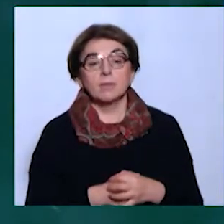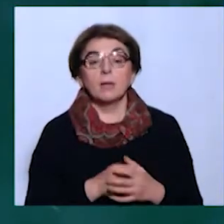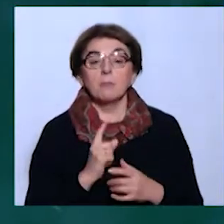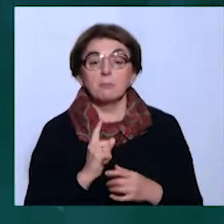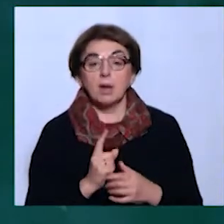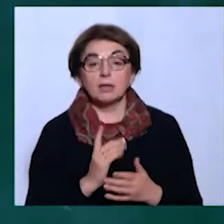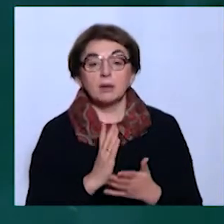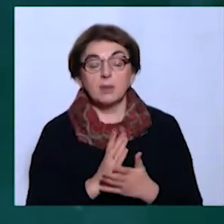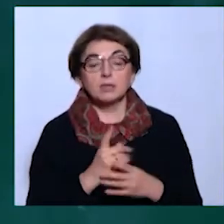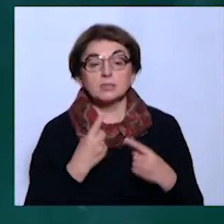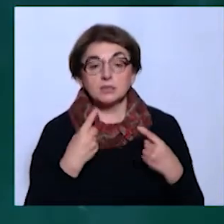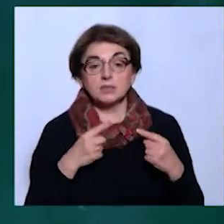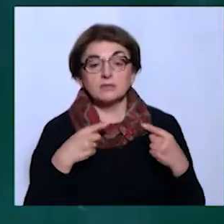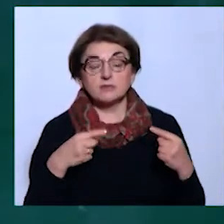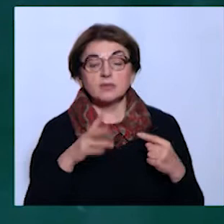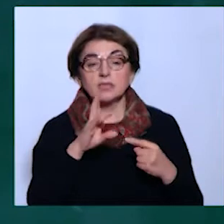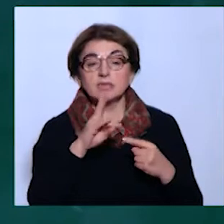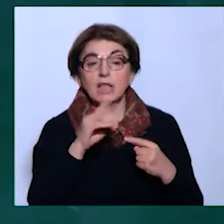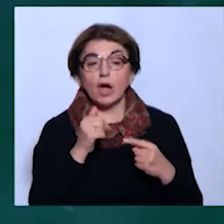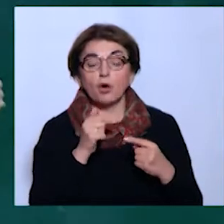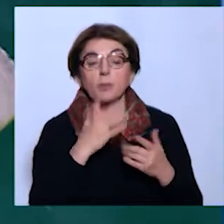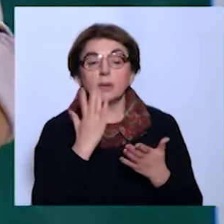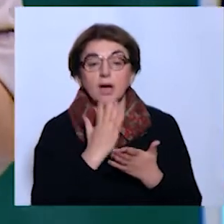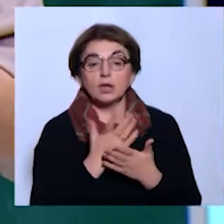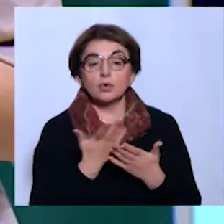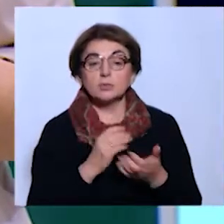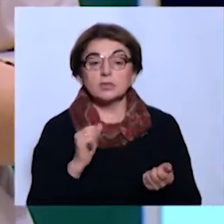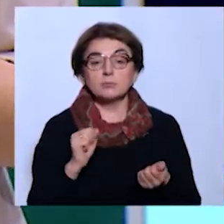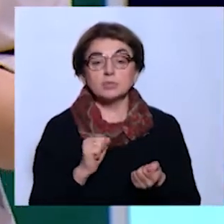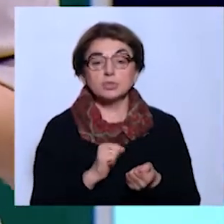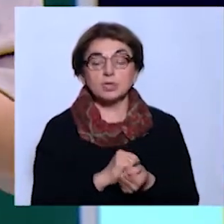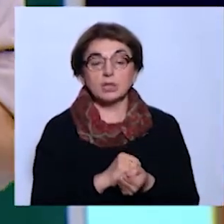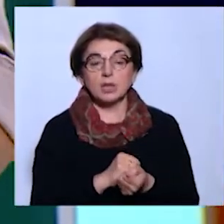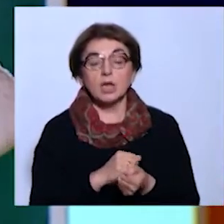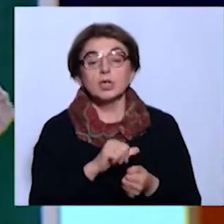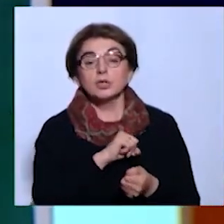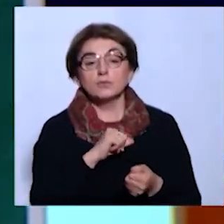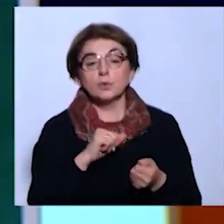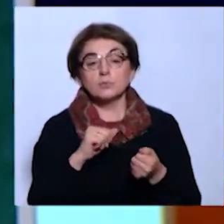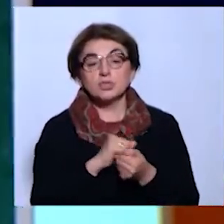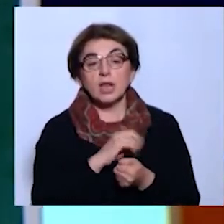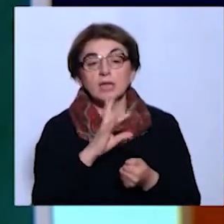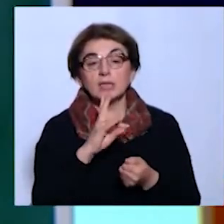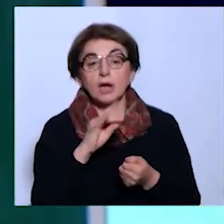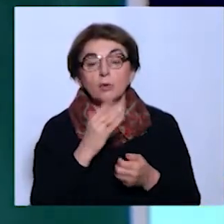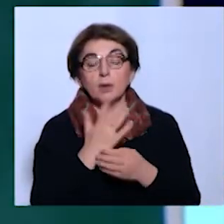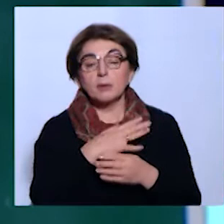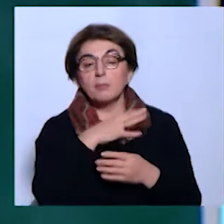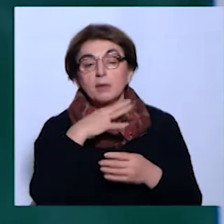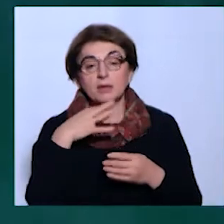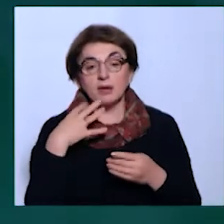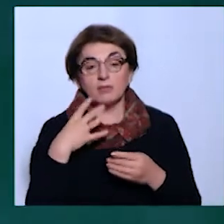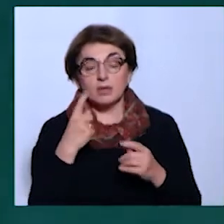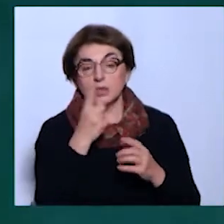მაგრამ არსებობენ ნაყოფები ასევე მშრალი. მშრალი ნაყოფები მრავალნაირია. მათ შორის